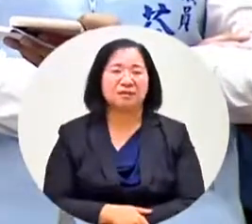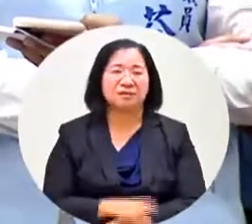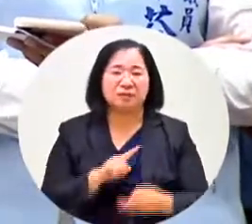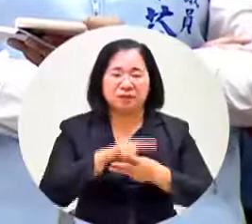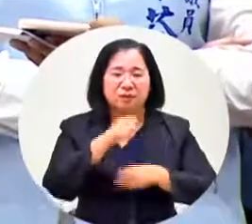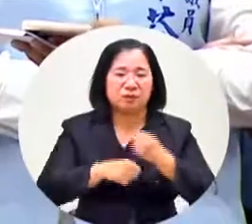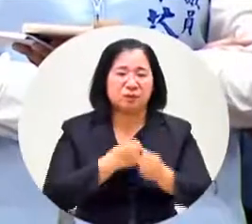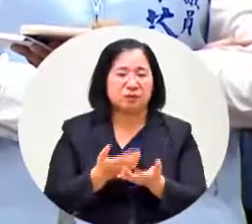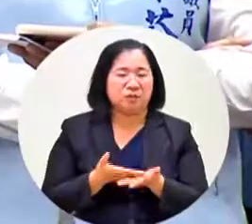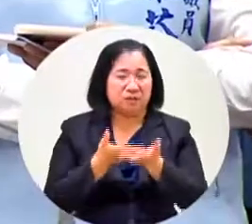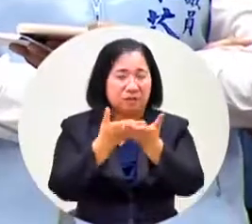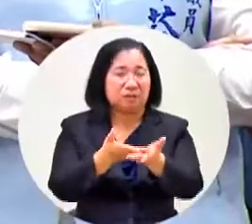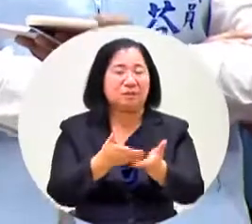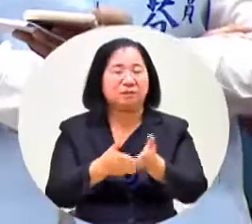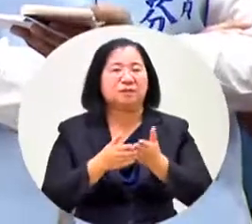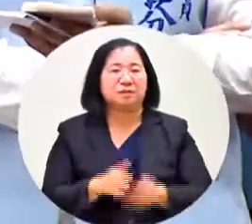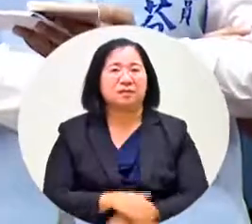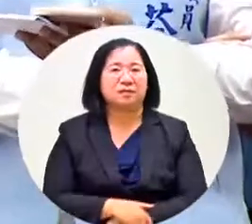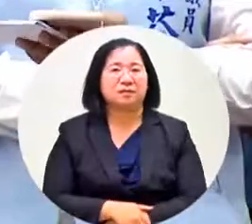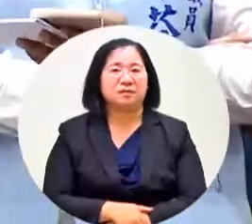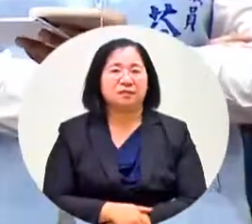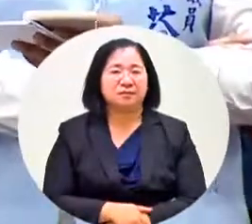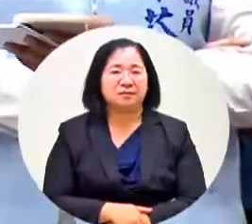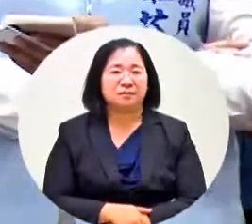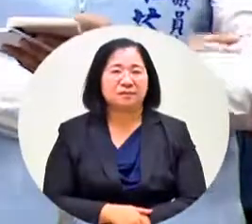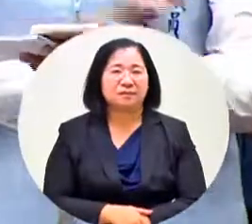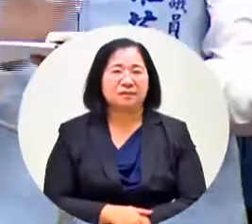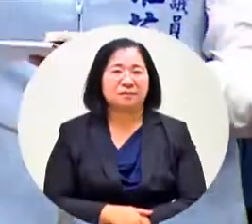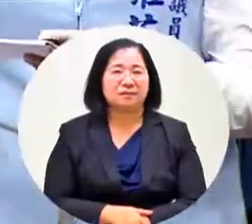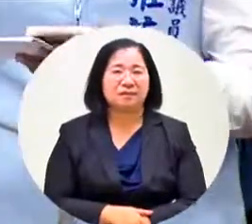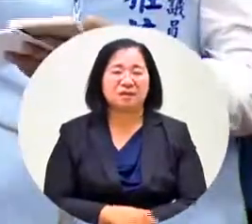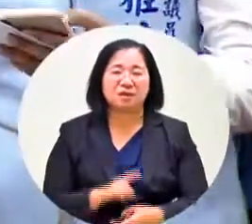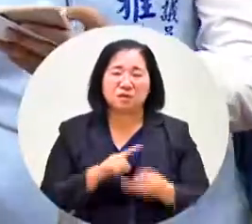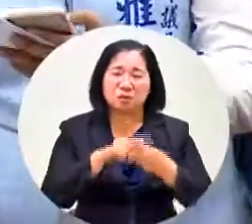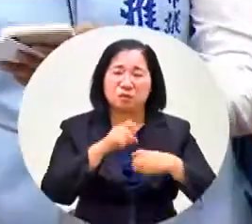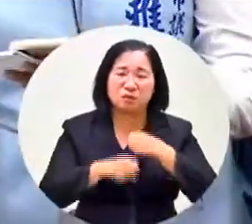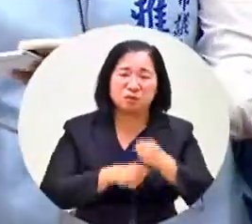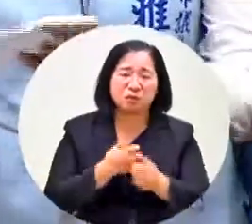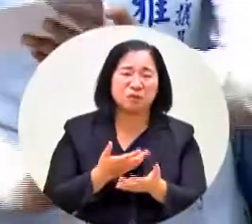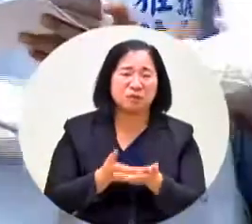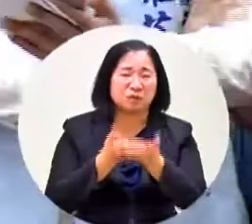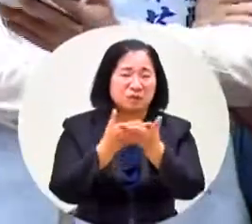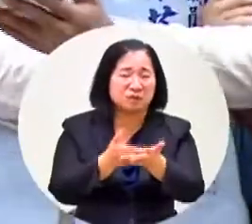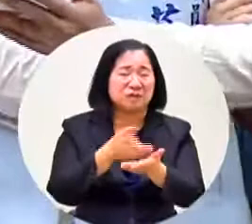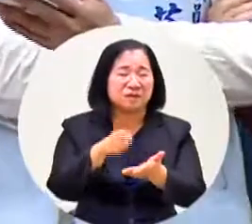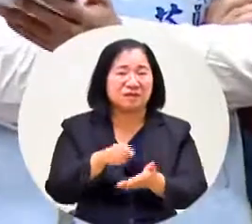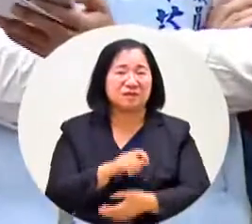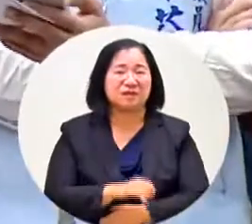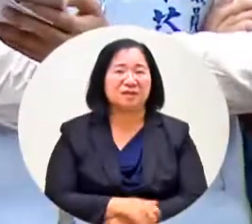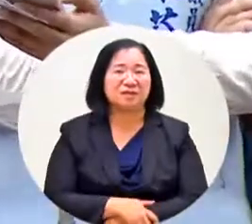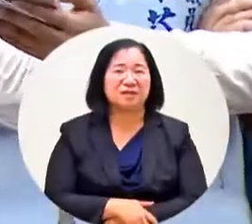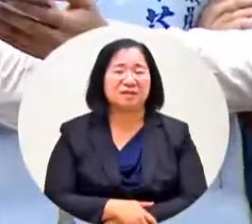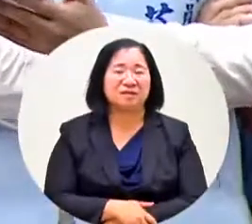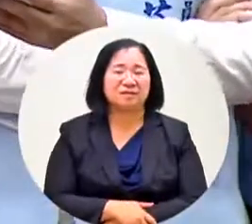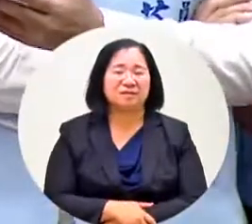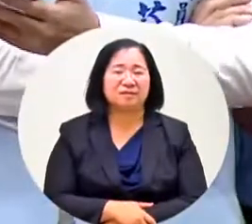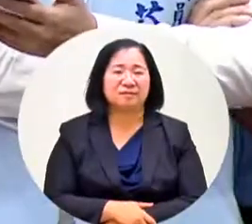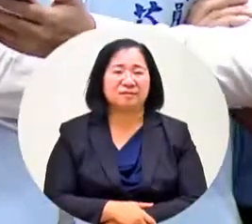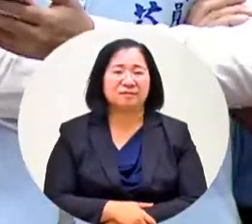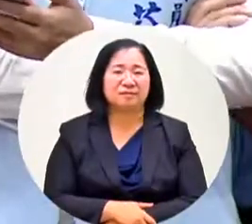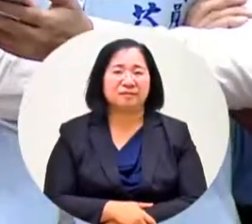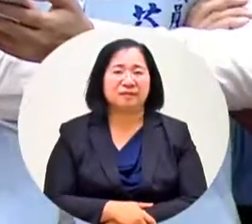会做代志，一定是监督到底，查到底。那这。我想嘛，要拜托市长这